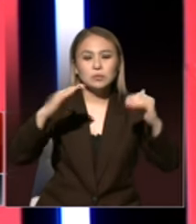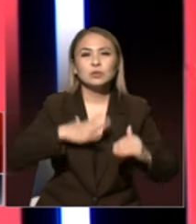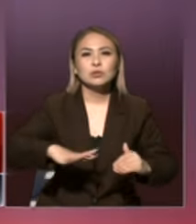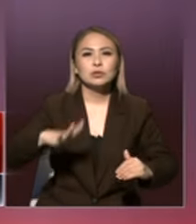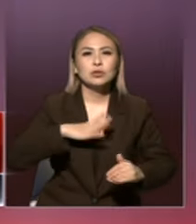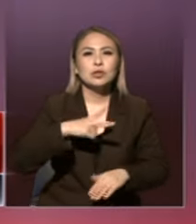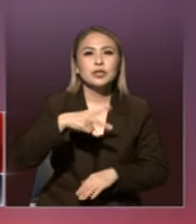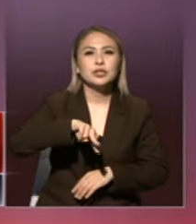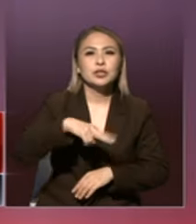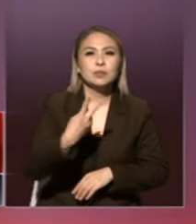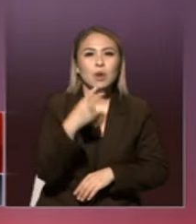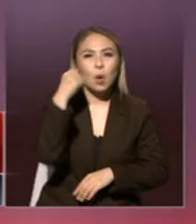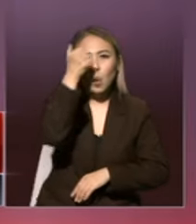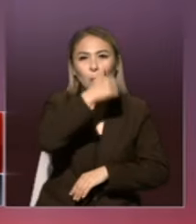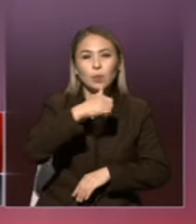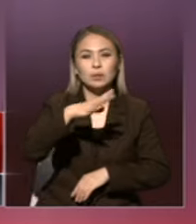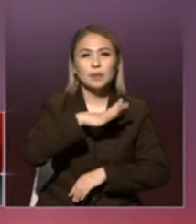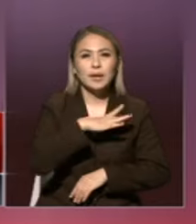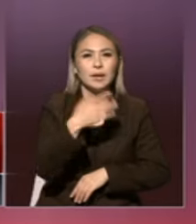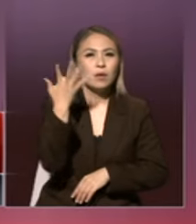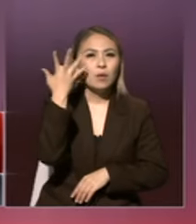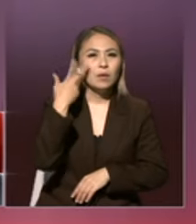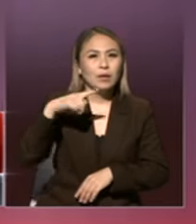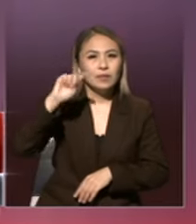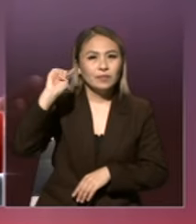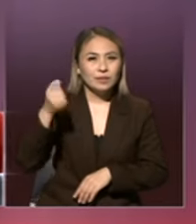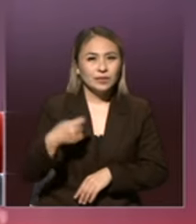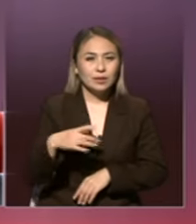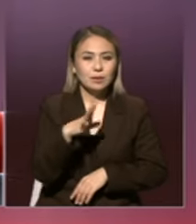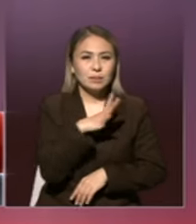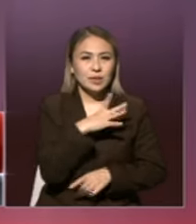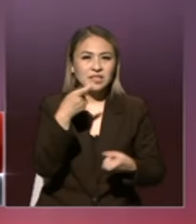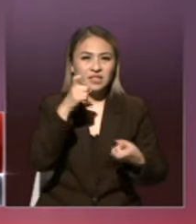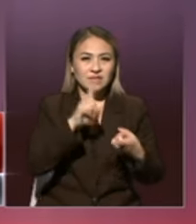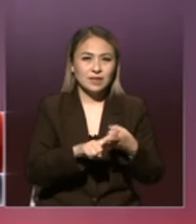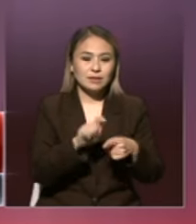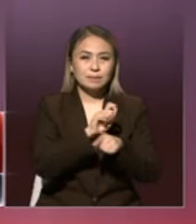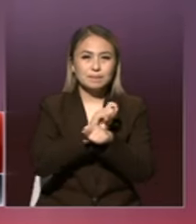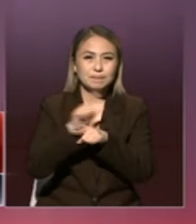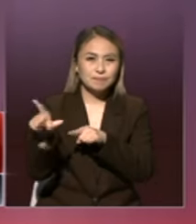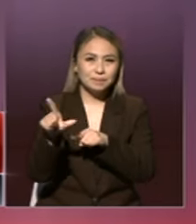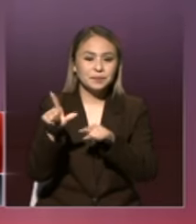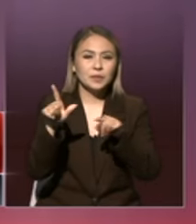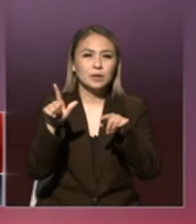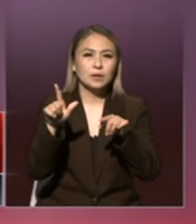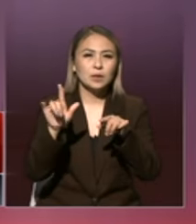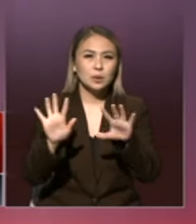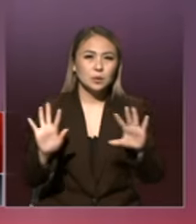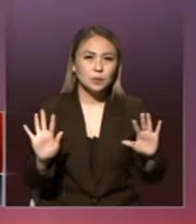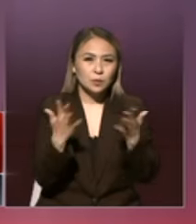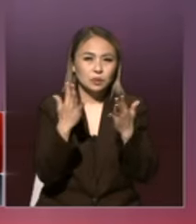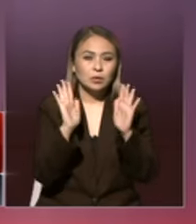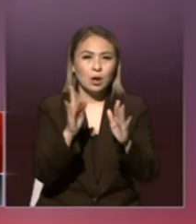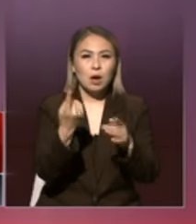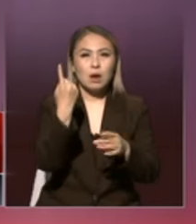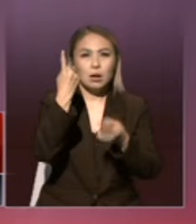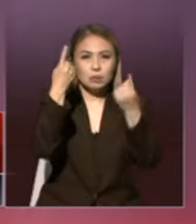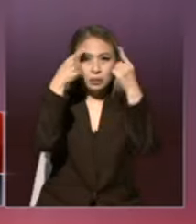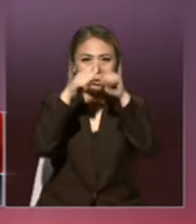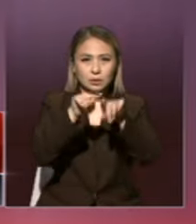22-ші жыл жасатын істеңесі жоқ. Мына геосаяси неге байланысты болып жатқан тек қана техника